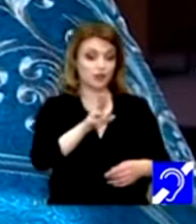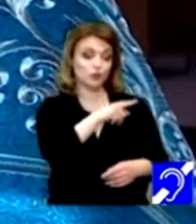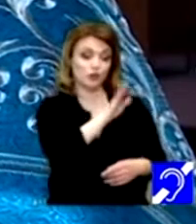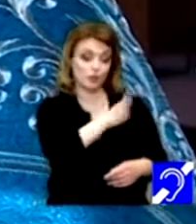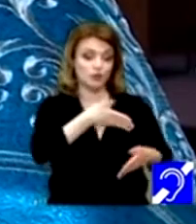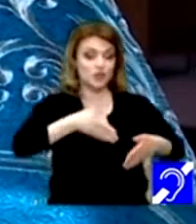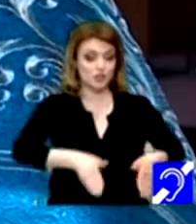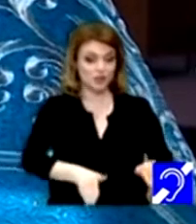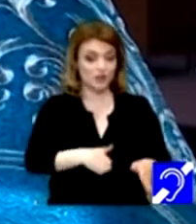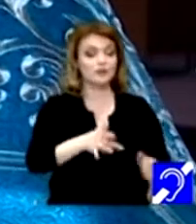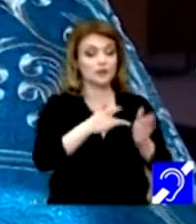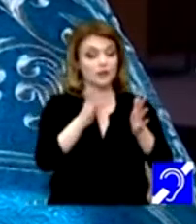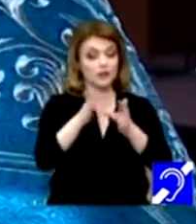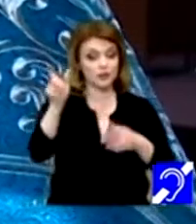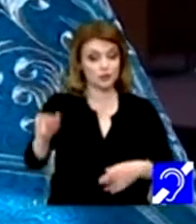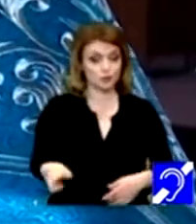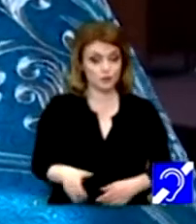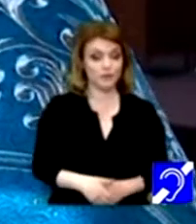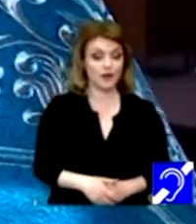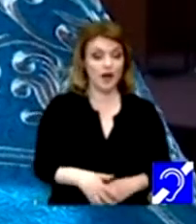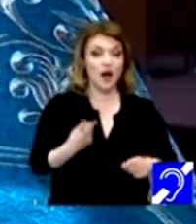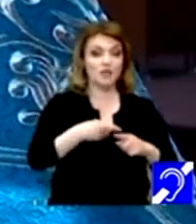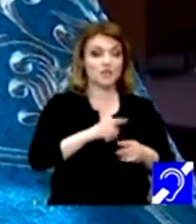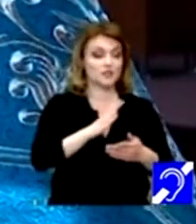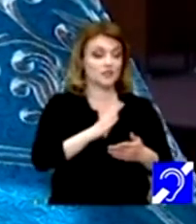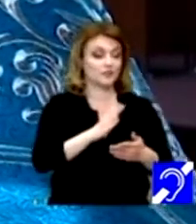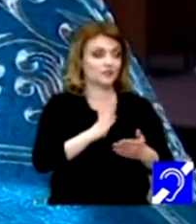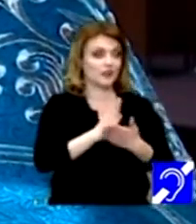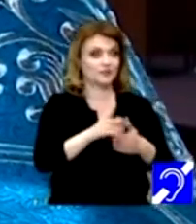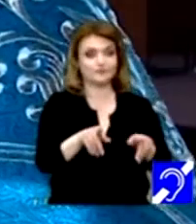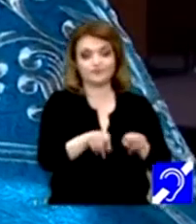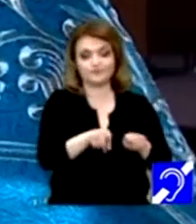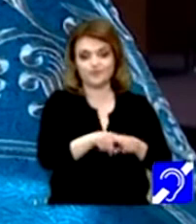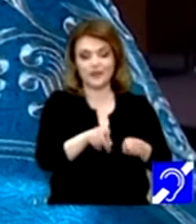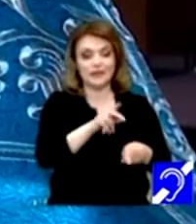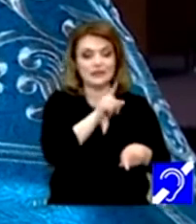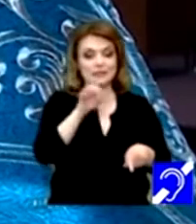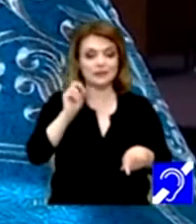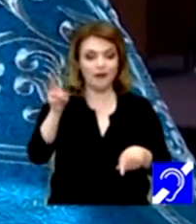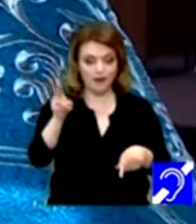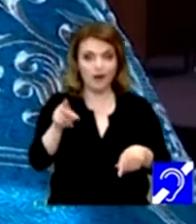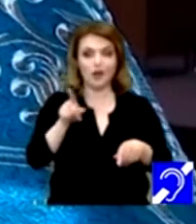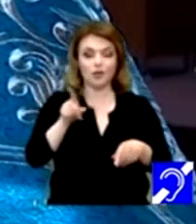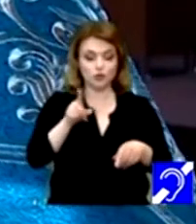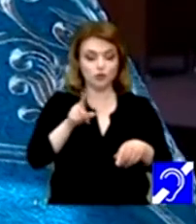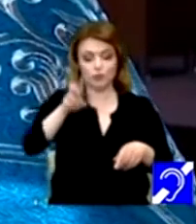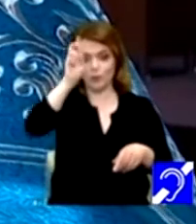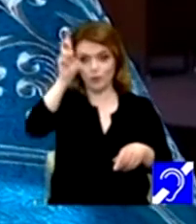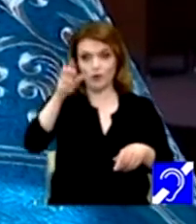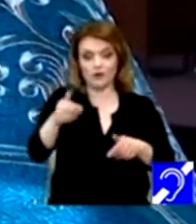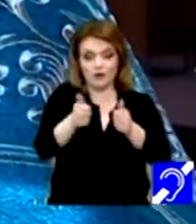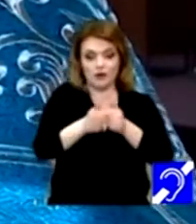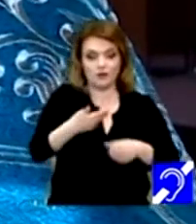Iar acest semn este că Dumnezeu este cu noi, că Dumnezeu trimite pe cea de-a doua